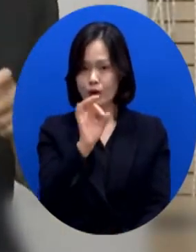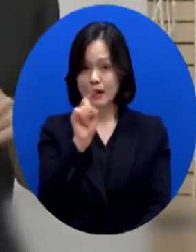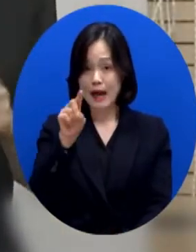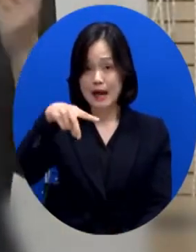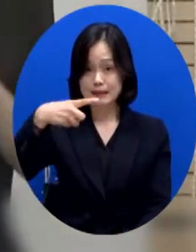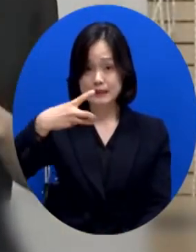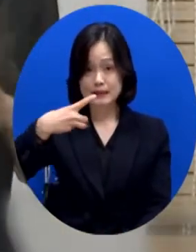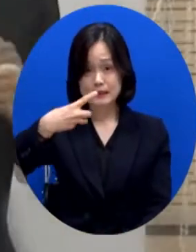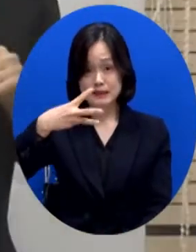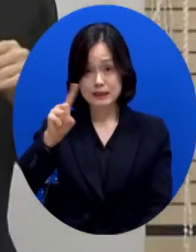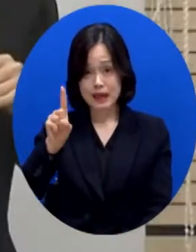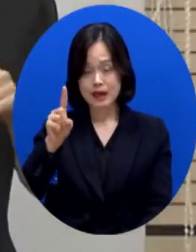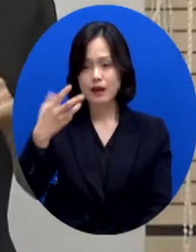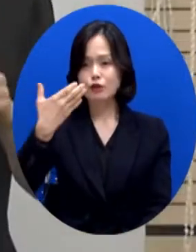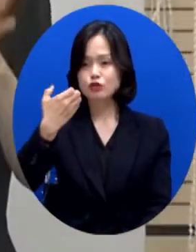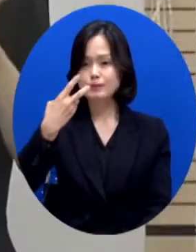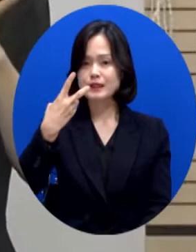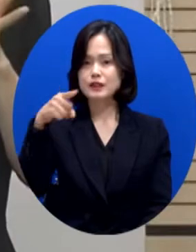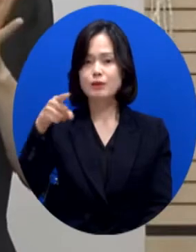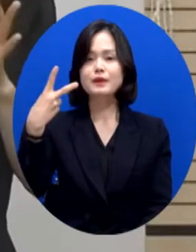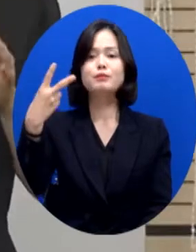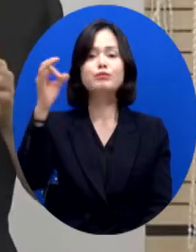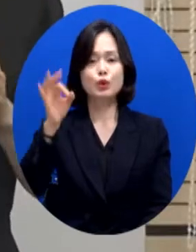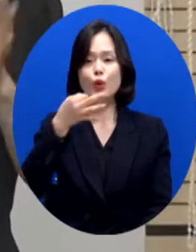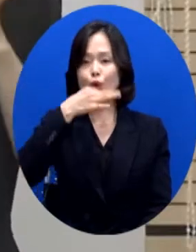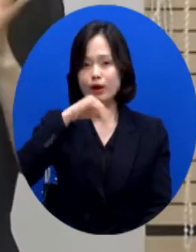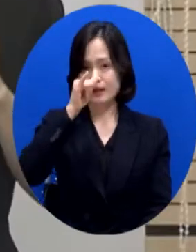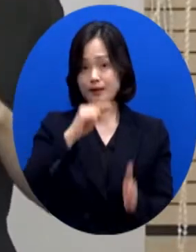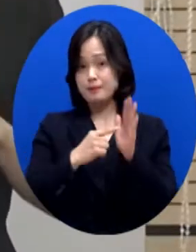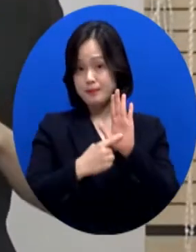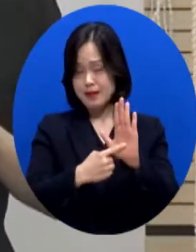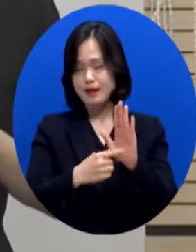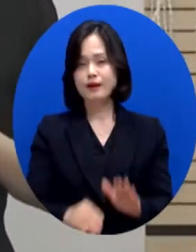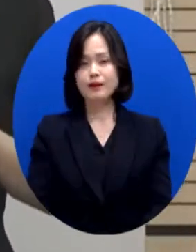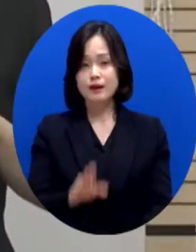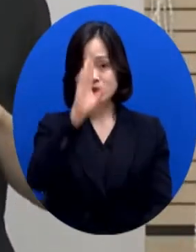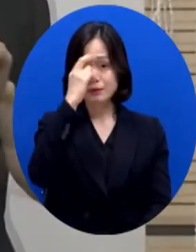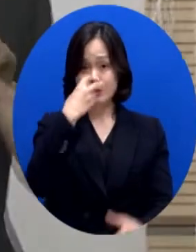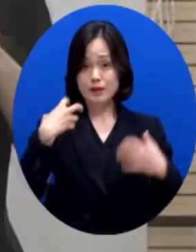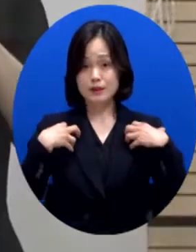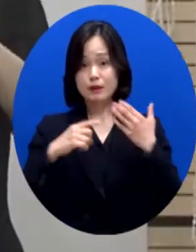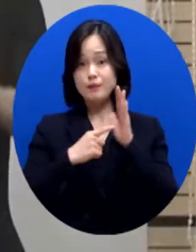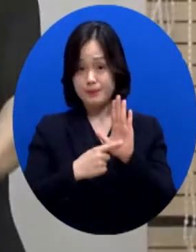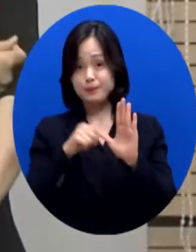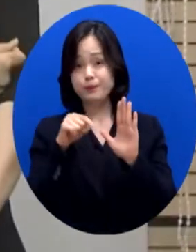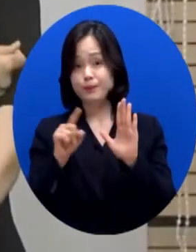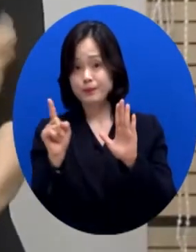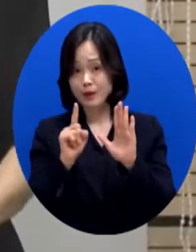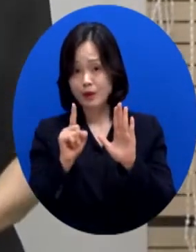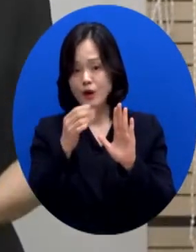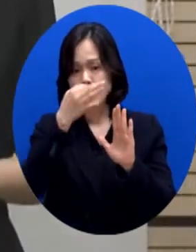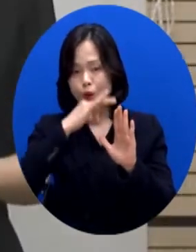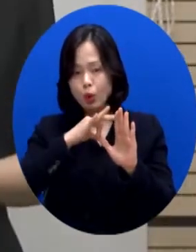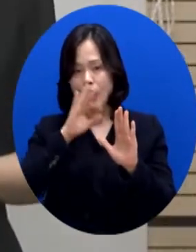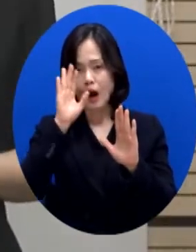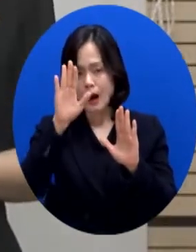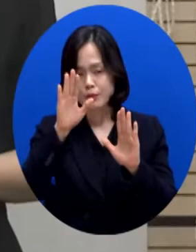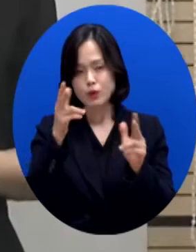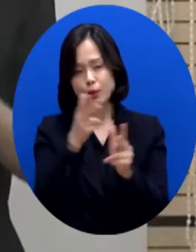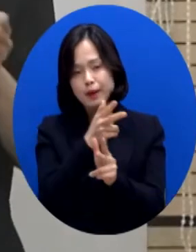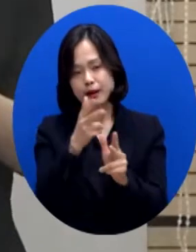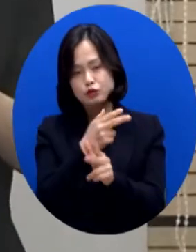효과를 보였는데요 당대 본 정은경 본부장은 관찰 기간이 늘어나면서 나타나는 효과 변동을 매주